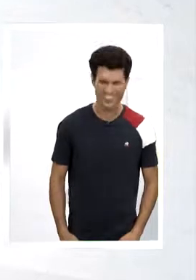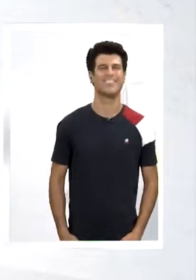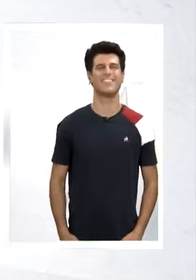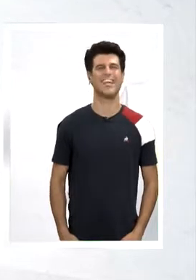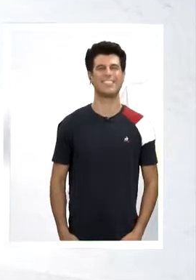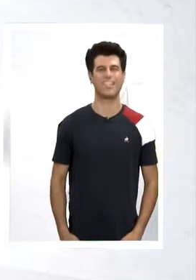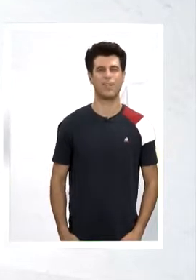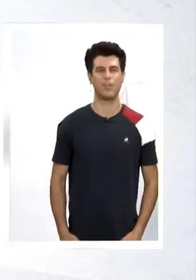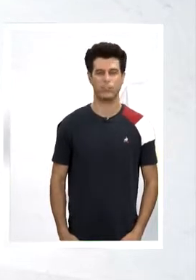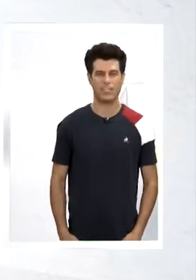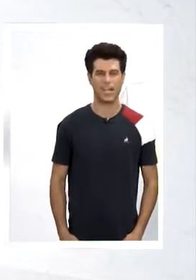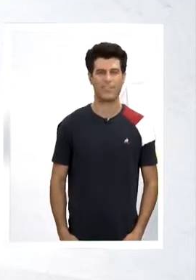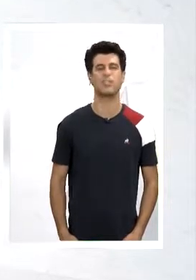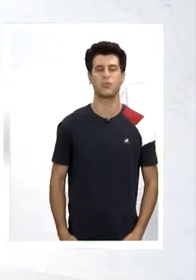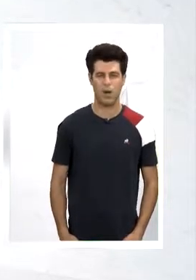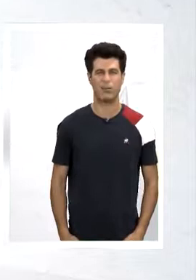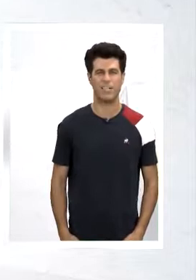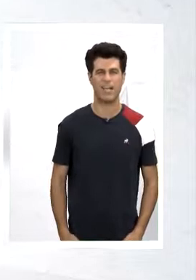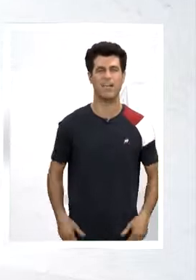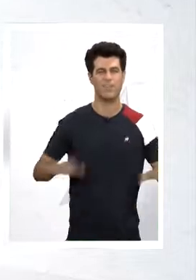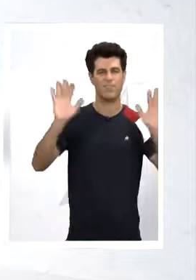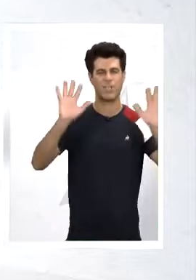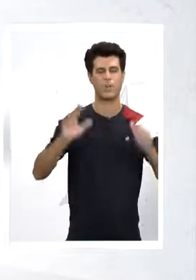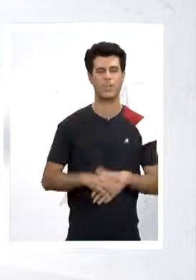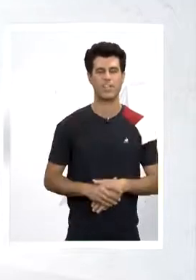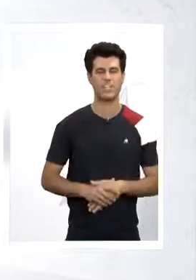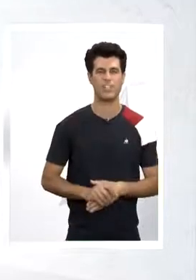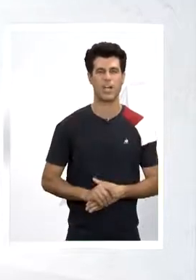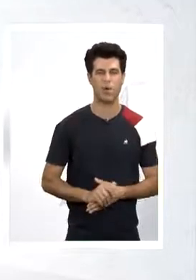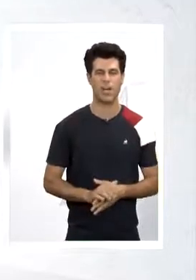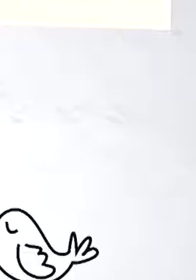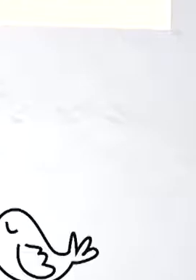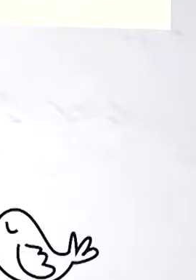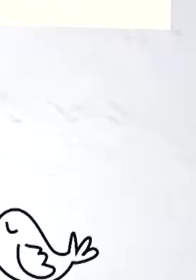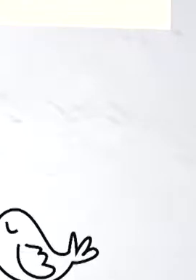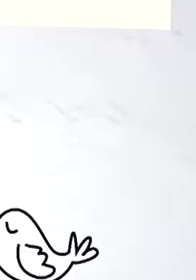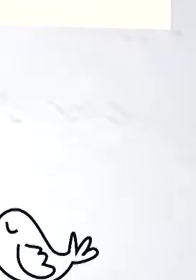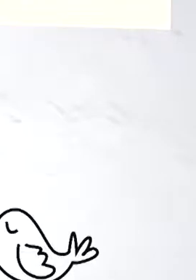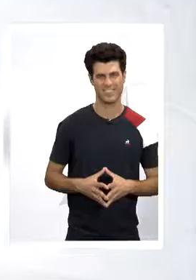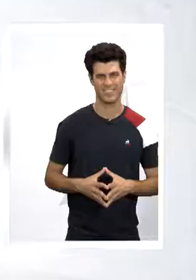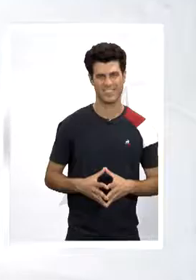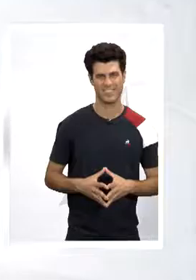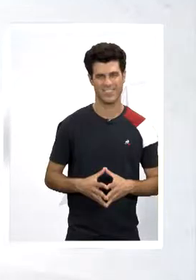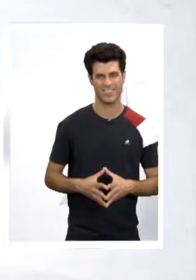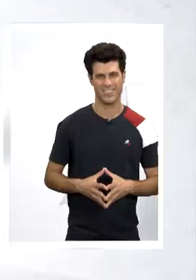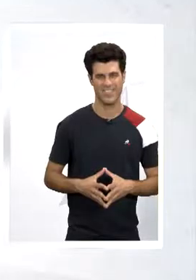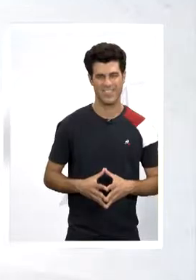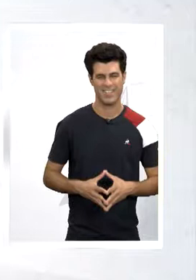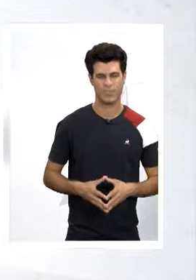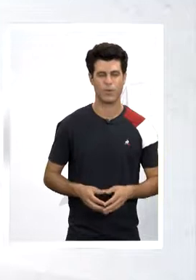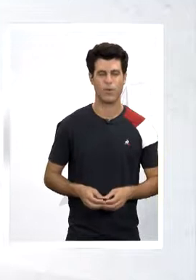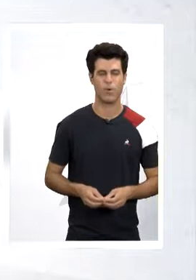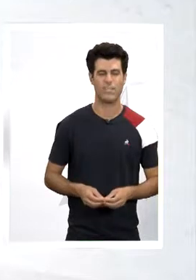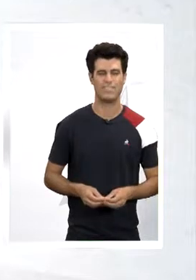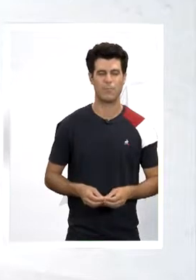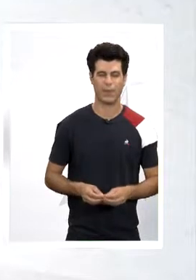שלום! איזה כיף לראות אותך ולשמוע אותך, ושלום גם לנכדה שלך, מורן. מה נשמע, מורן? בסדר. אז